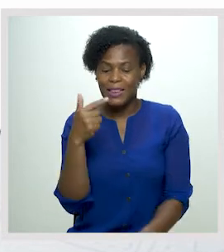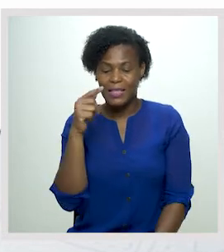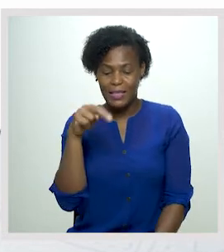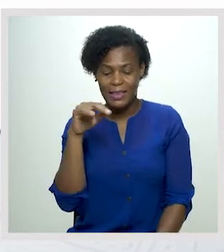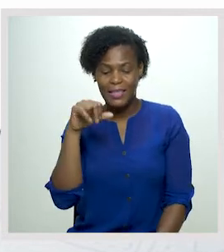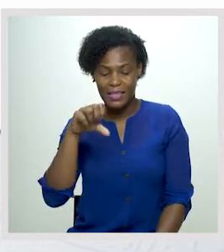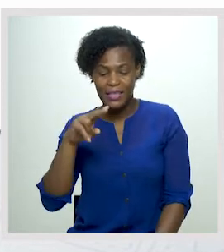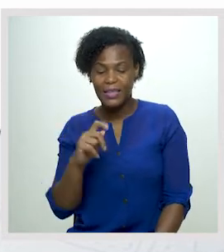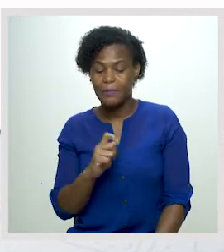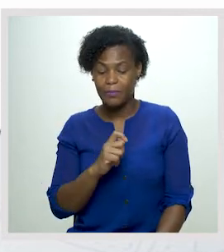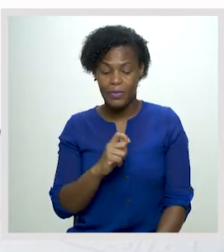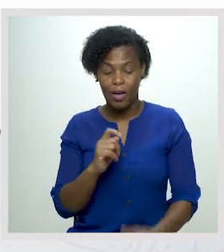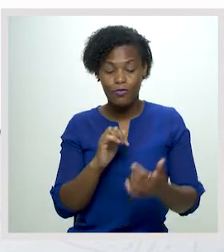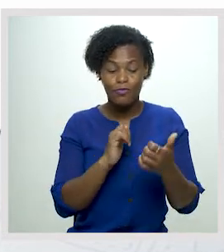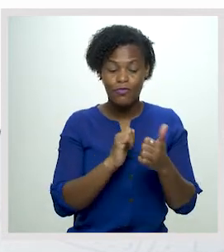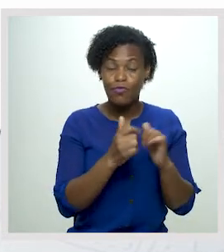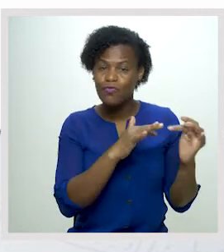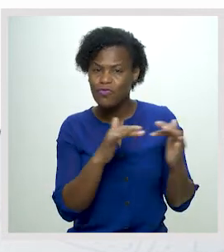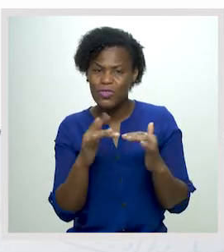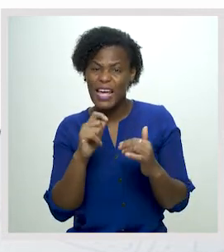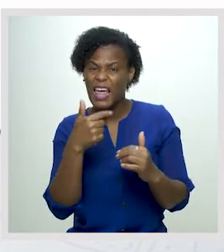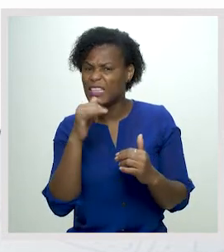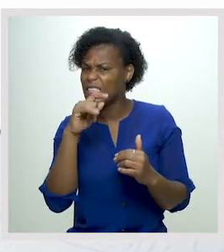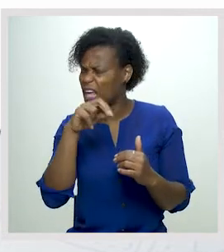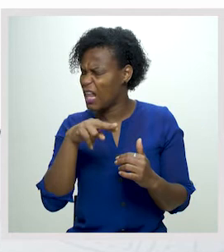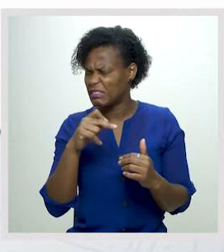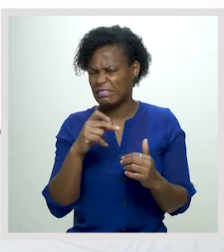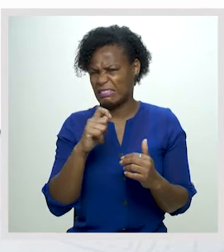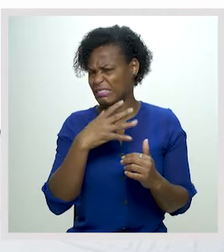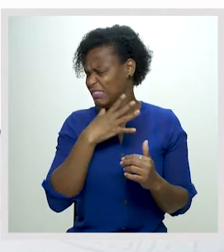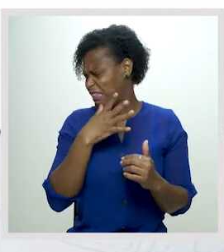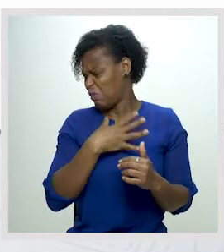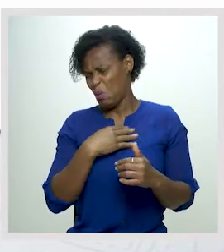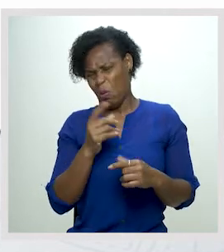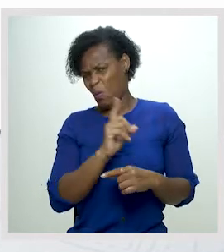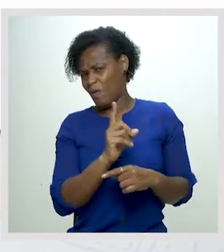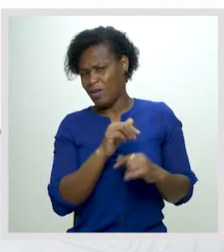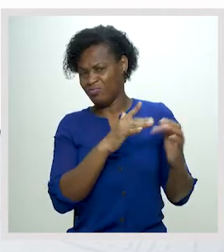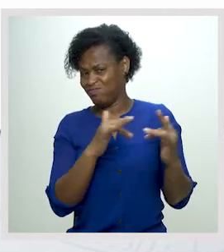Foot. C'est Étienne. Il dit je déteste le foot.